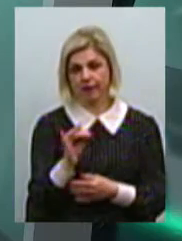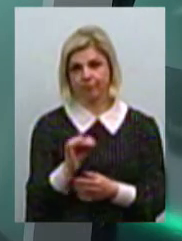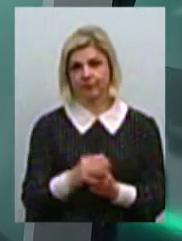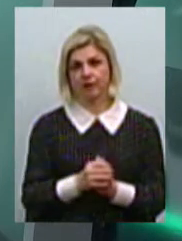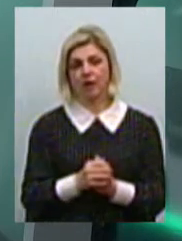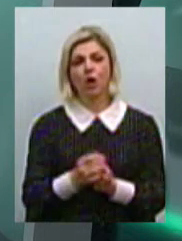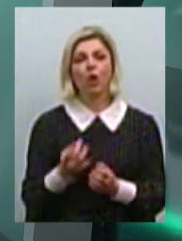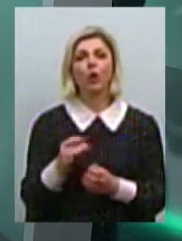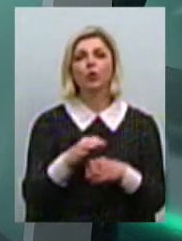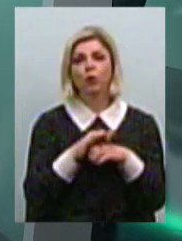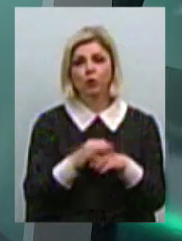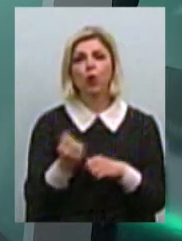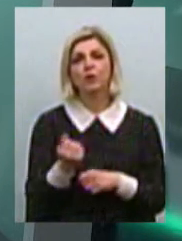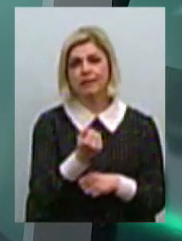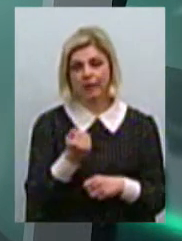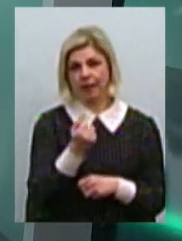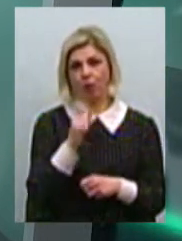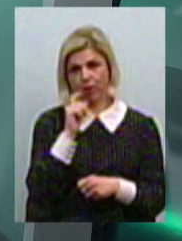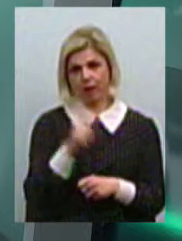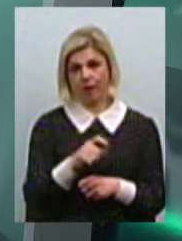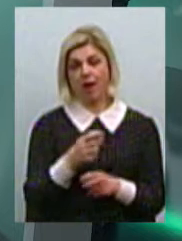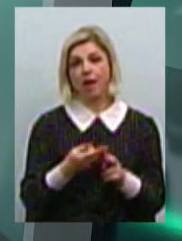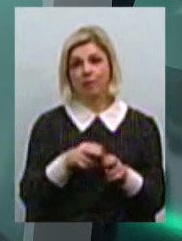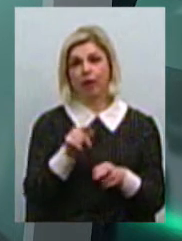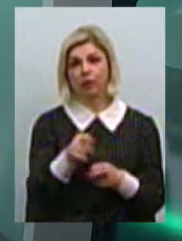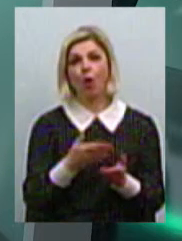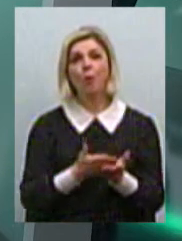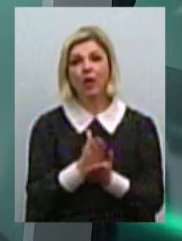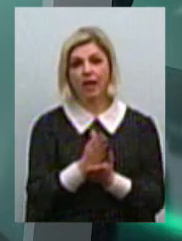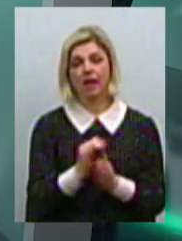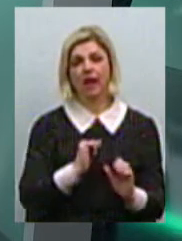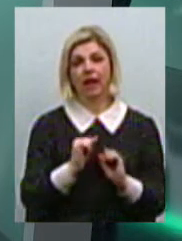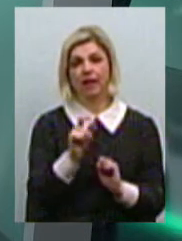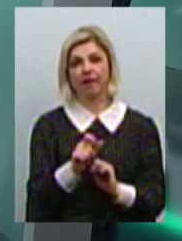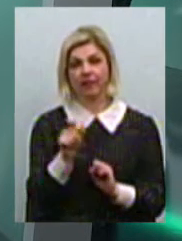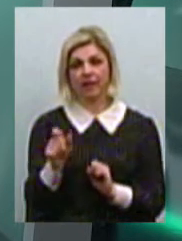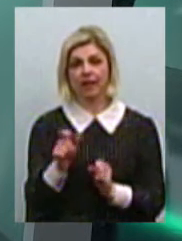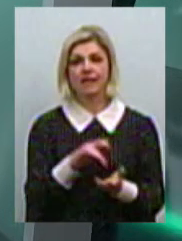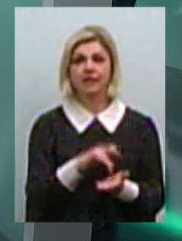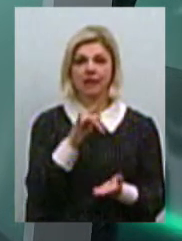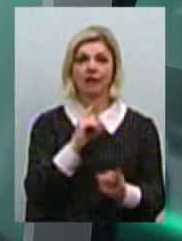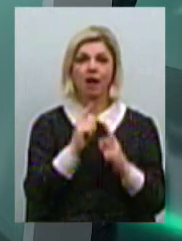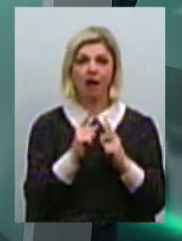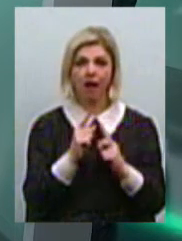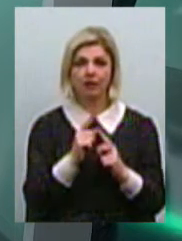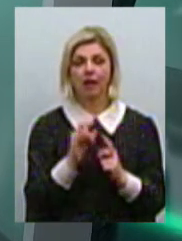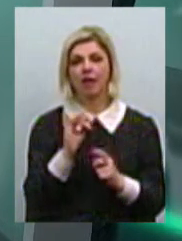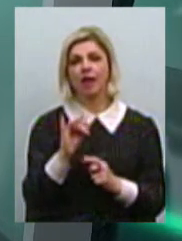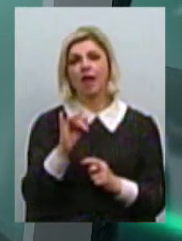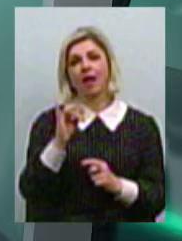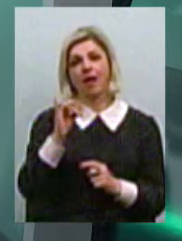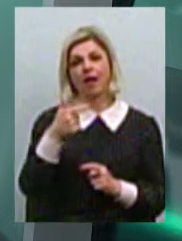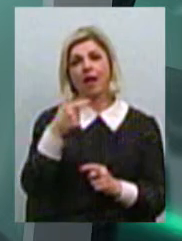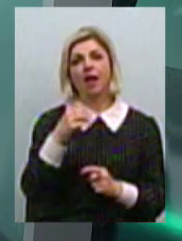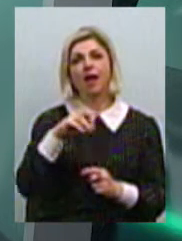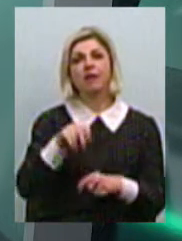українські, завжди якось підводили саме політики, керівники, як Центральна Рада, як гетьмани і